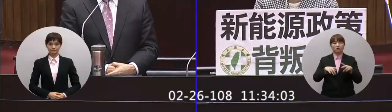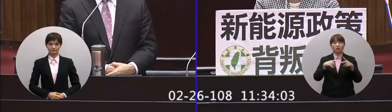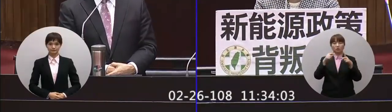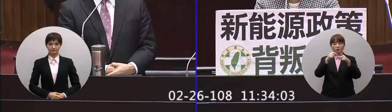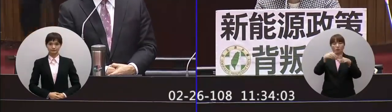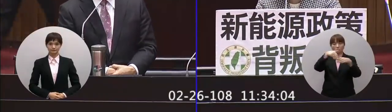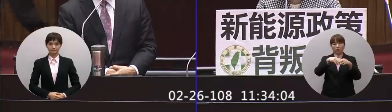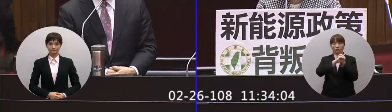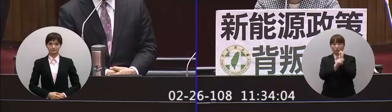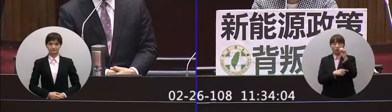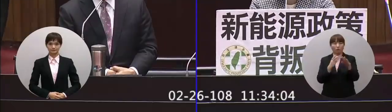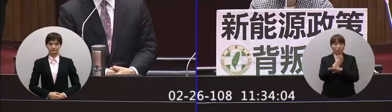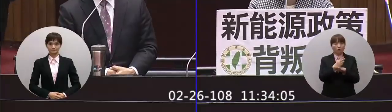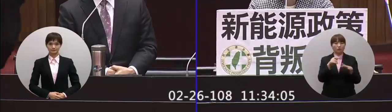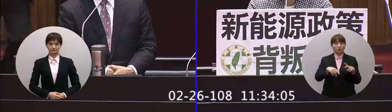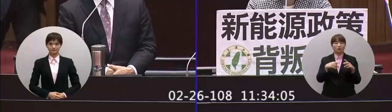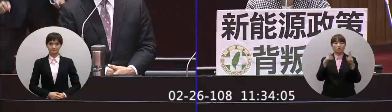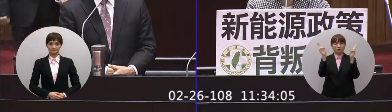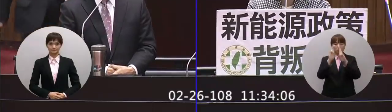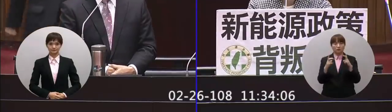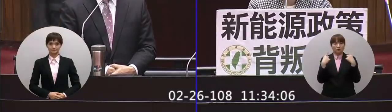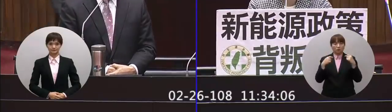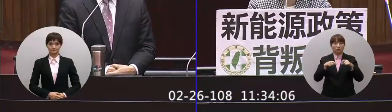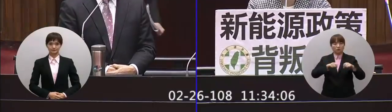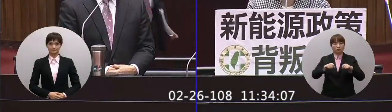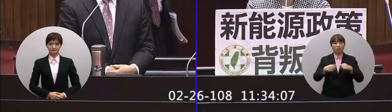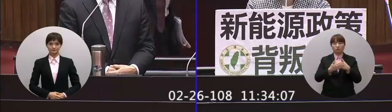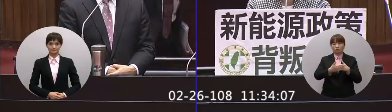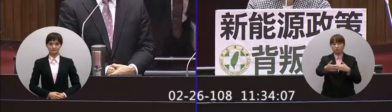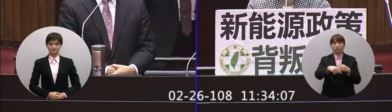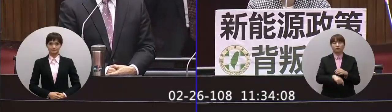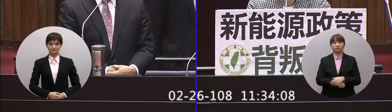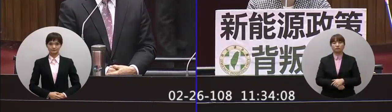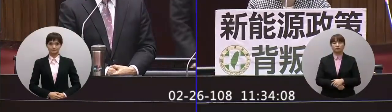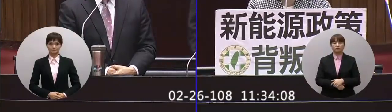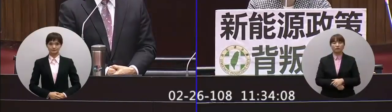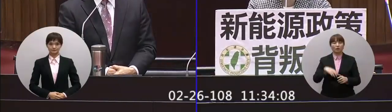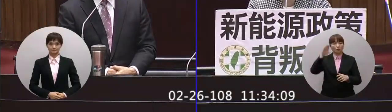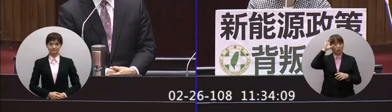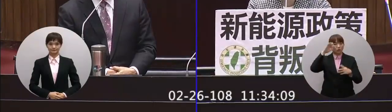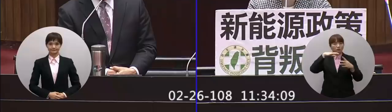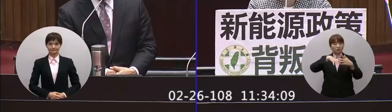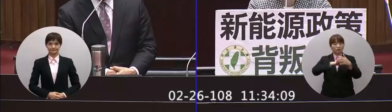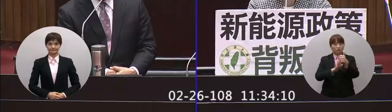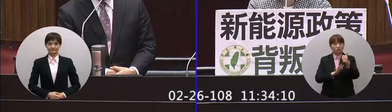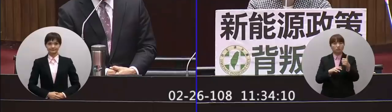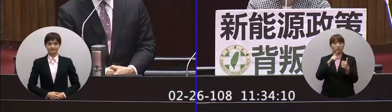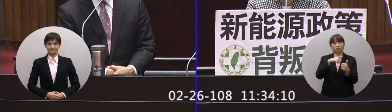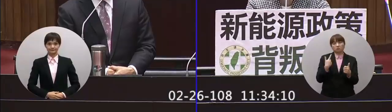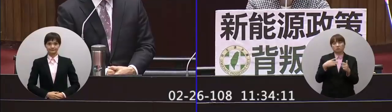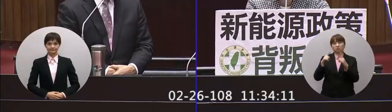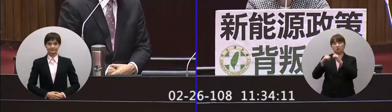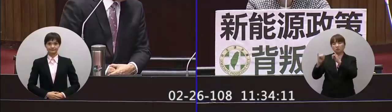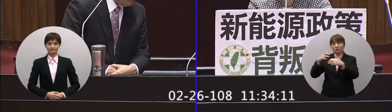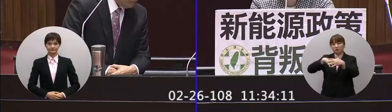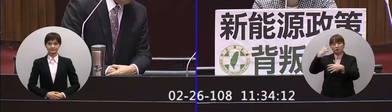公投法通过之后，在这个整个能源政策里面，我认为这个苏内阁还是不知道民意在哪里，大